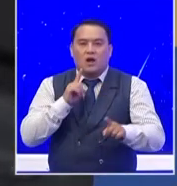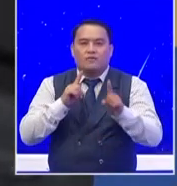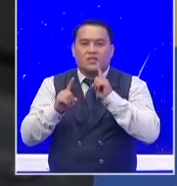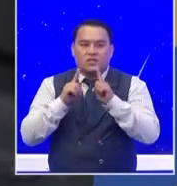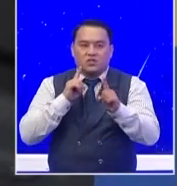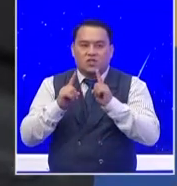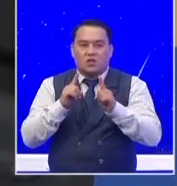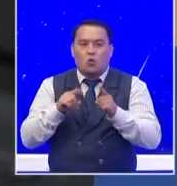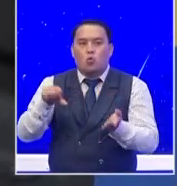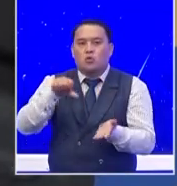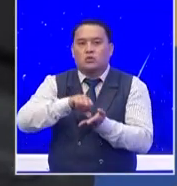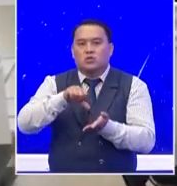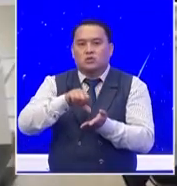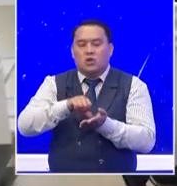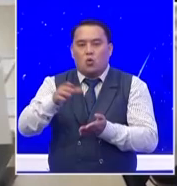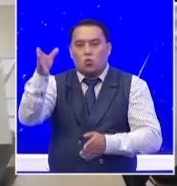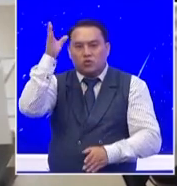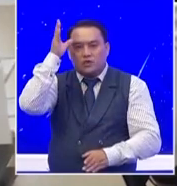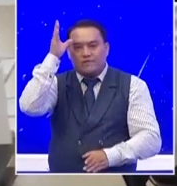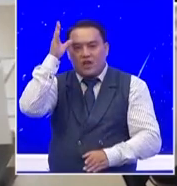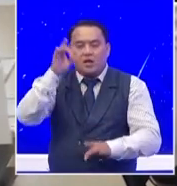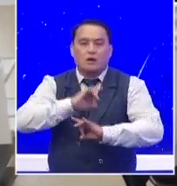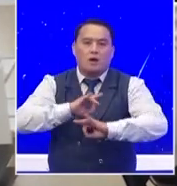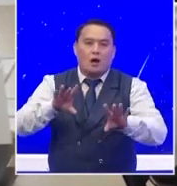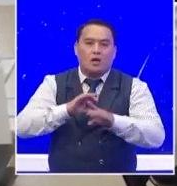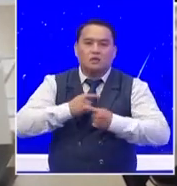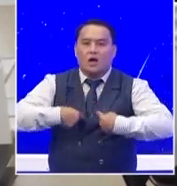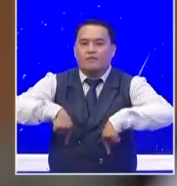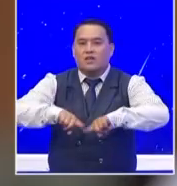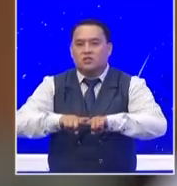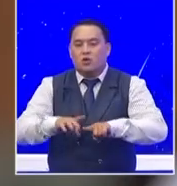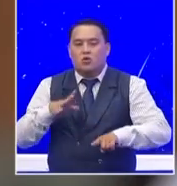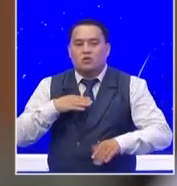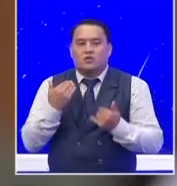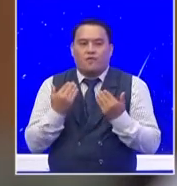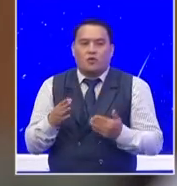онлайн-конференция. В ней приняли участие известные ученые. Как отметили организаторы конференции, им